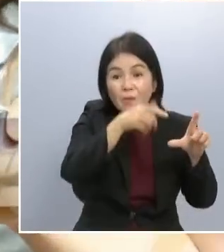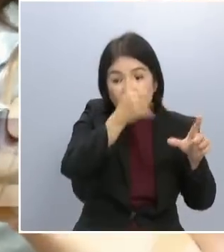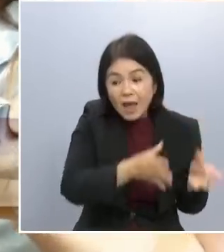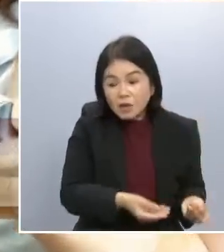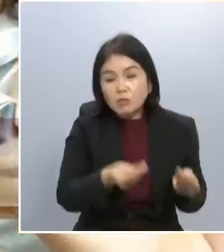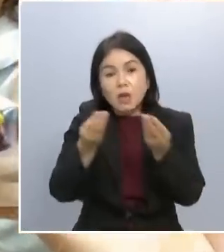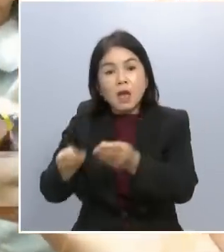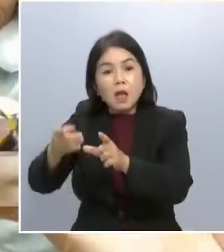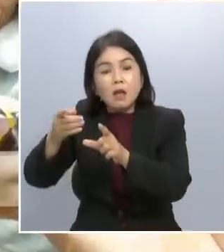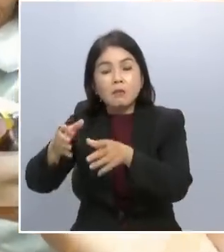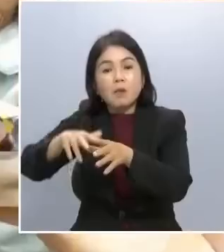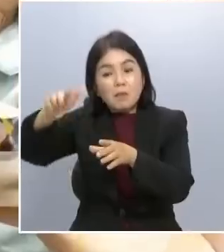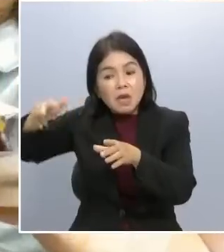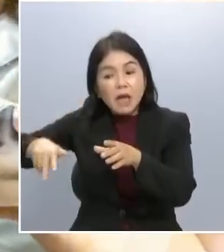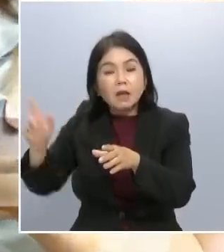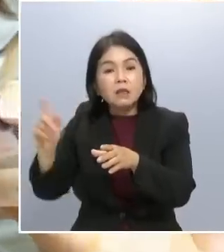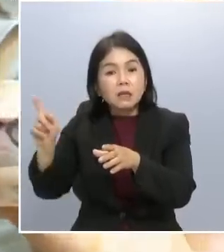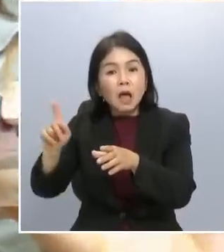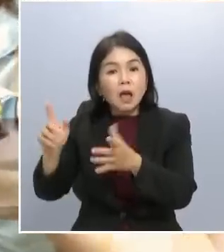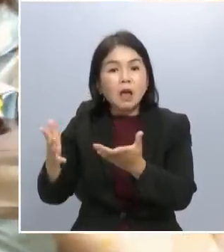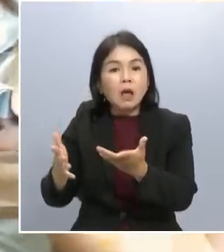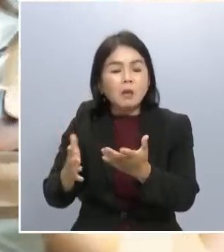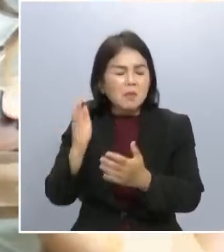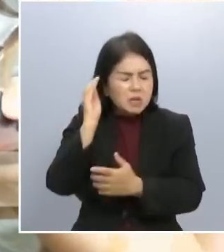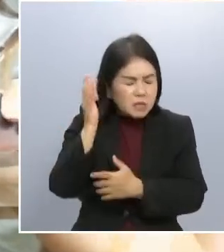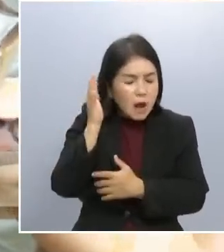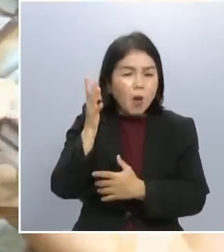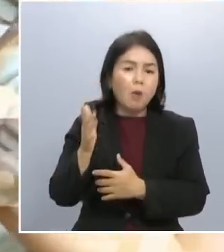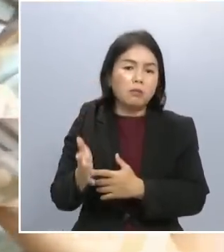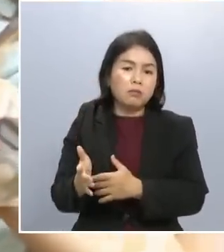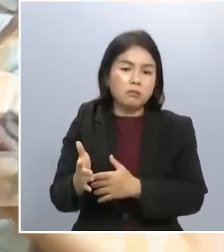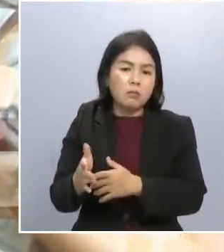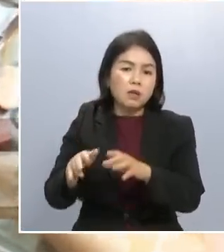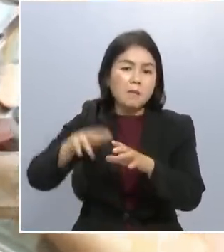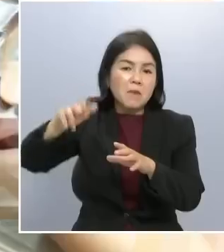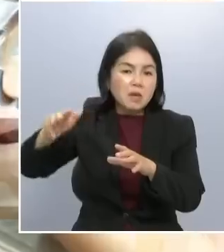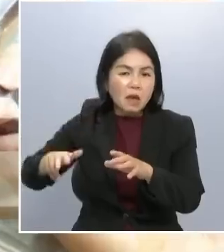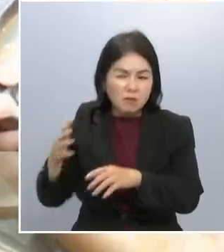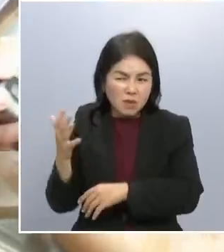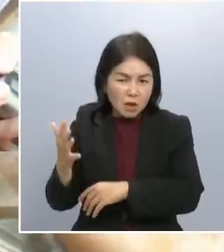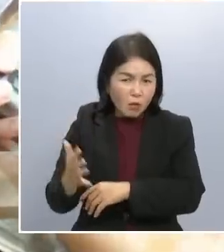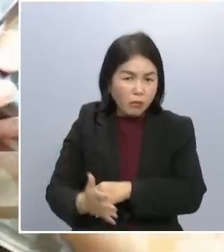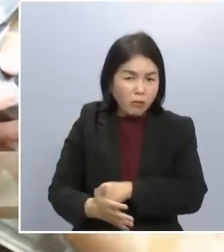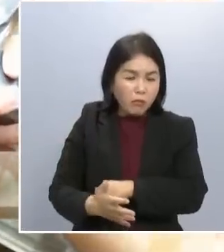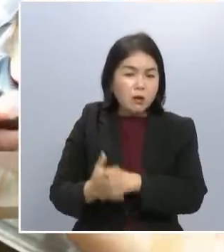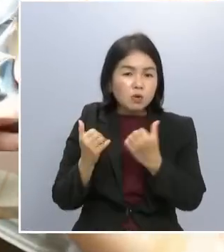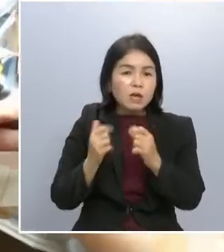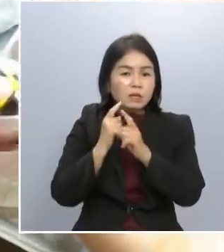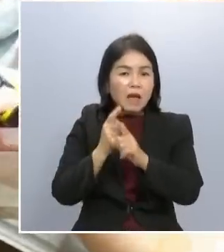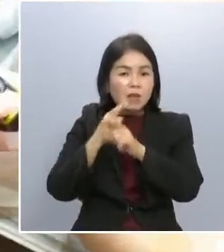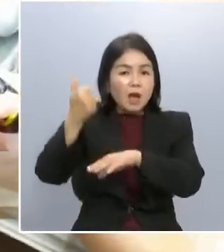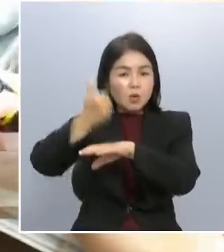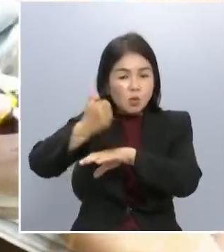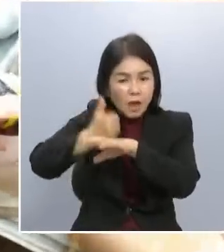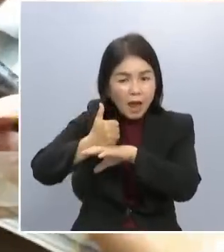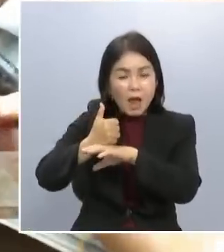คุณพิธาเมื่อวานนี้บอกไม่เชื่อว่าพรรคเพื่อไทยจะมีเงื่อนไขออกมาแบบนั้นเป็นไปตามที่คุณหมอชลน่านกับคุณเศรษ